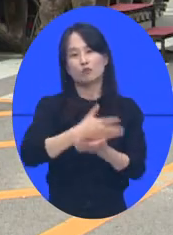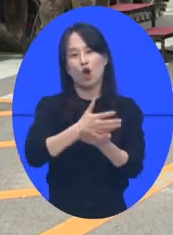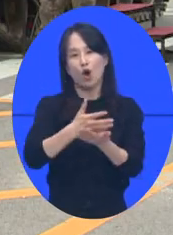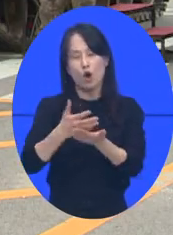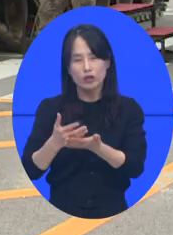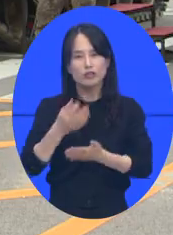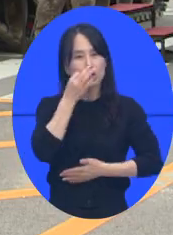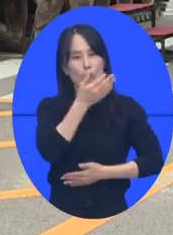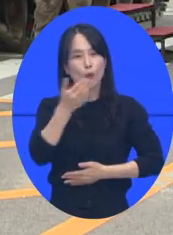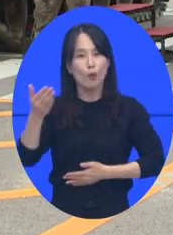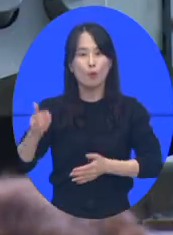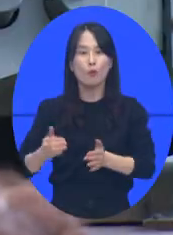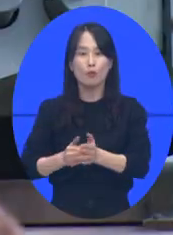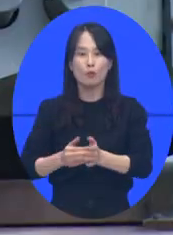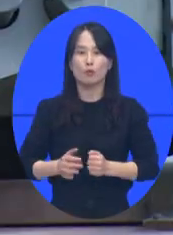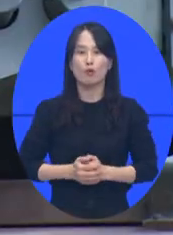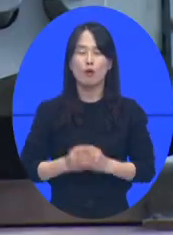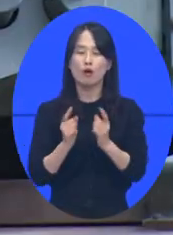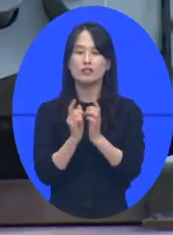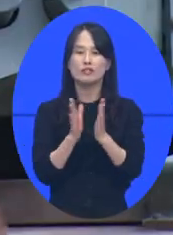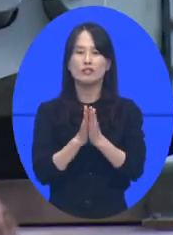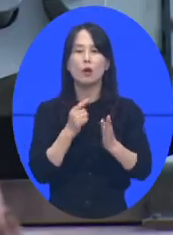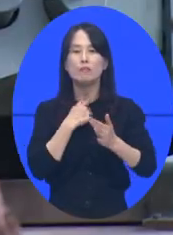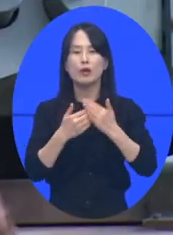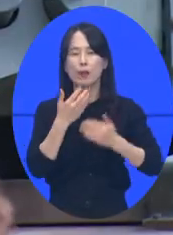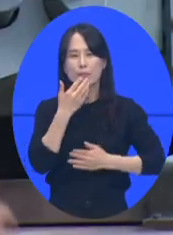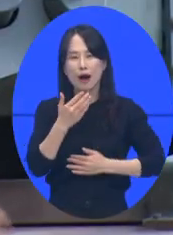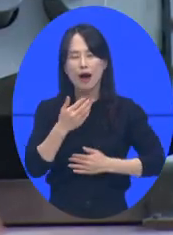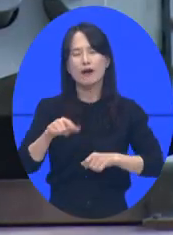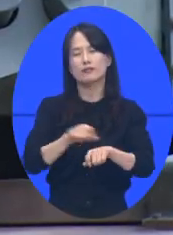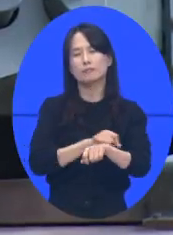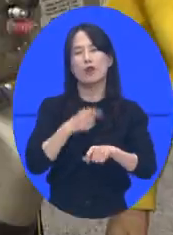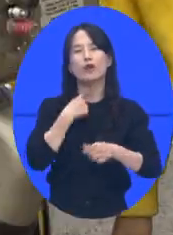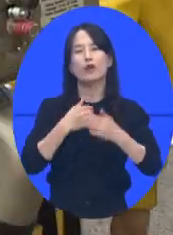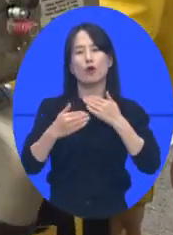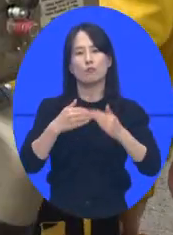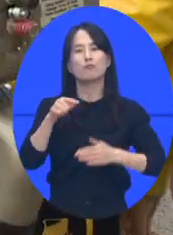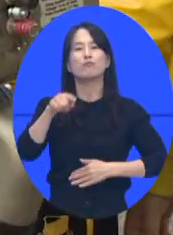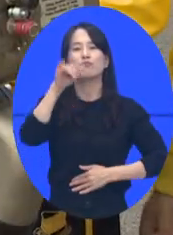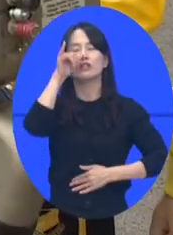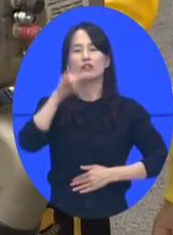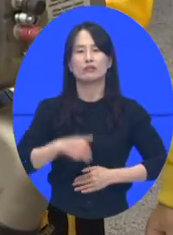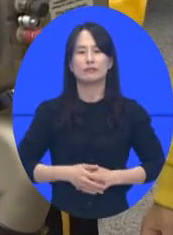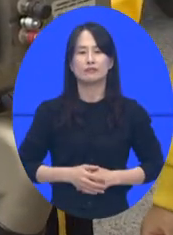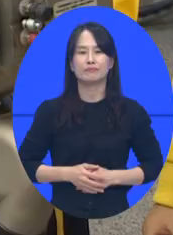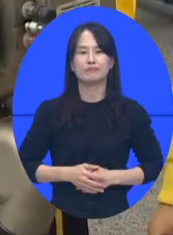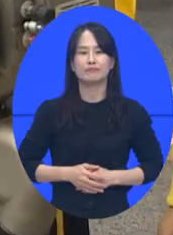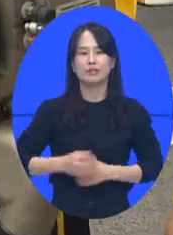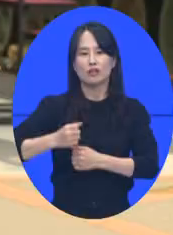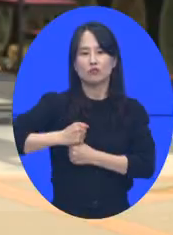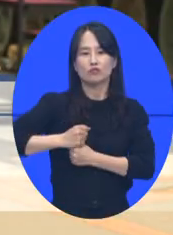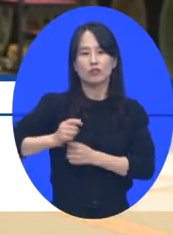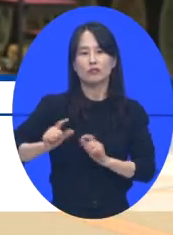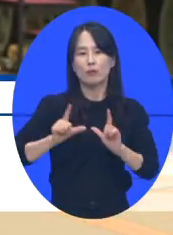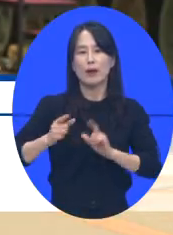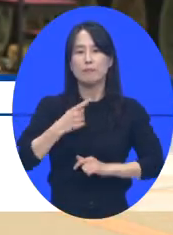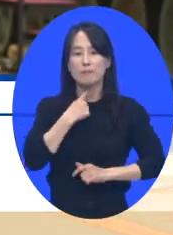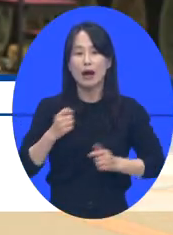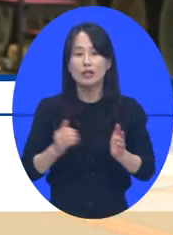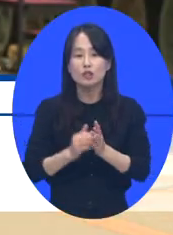총 70여 중에 달라는 군 장비가 전시되고 장비를 직접 체험할 수 있는 특별한 경험을 제공하기도 했습니다